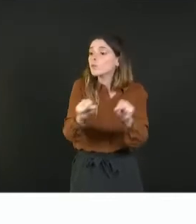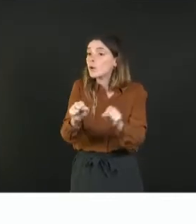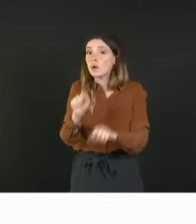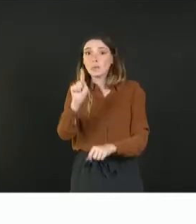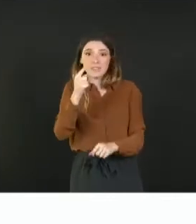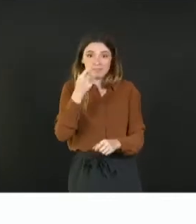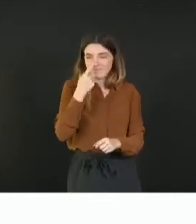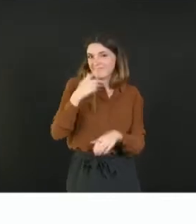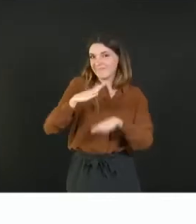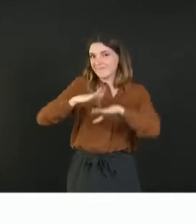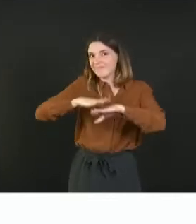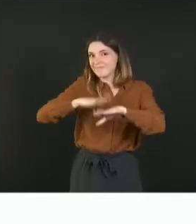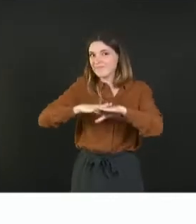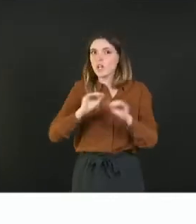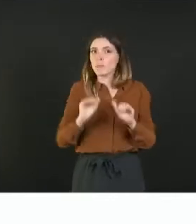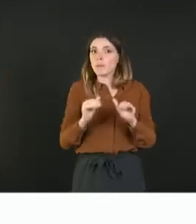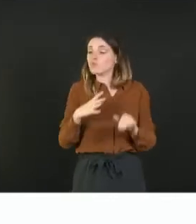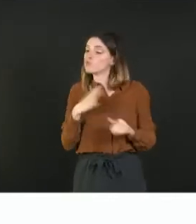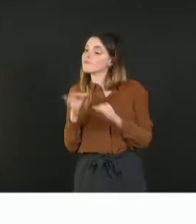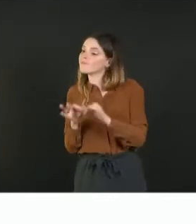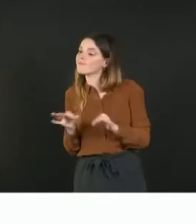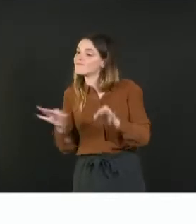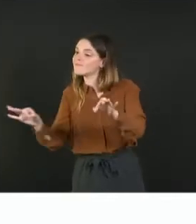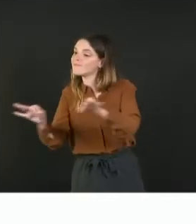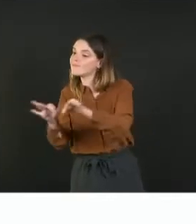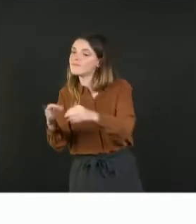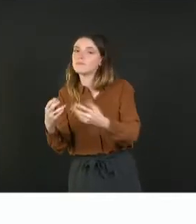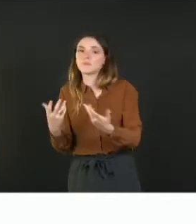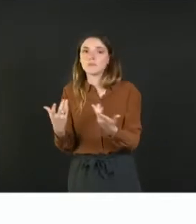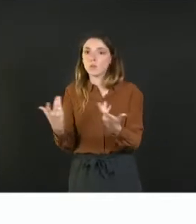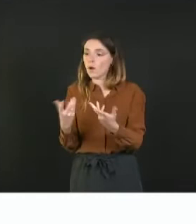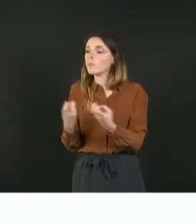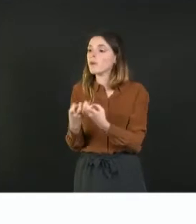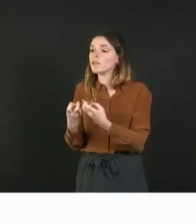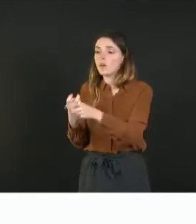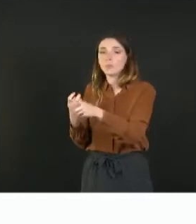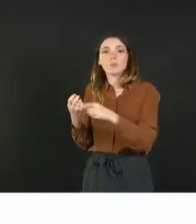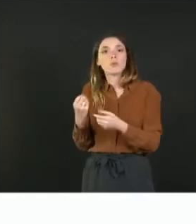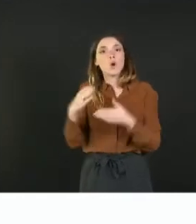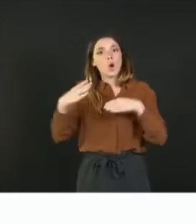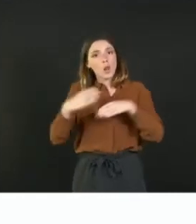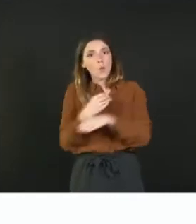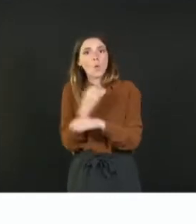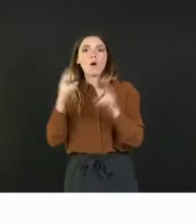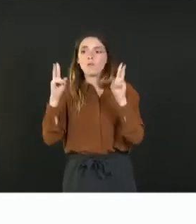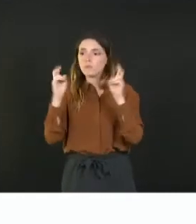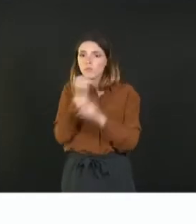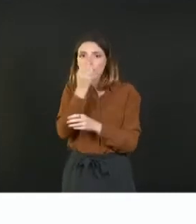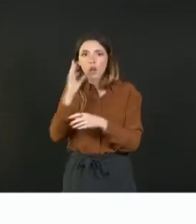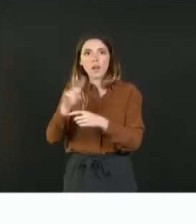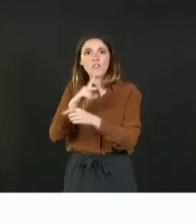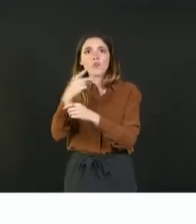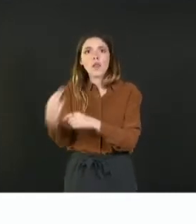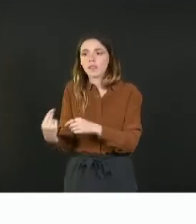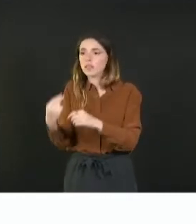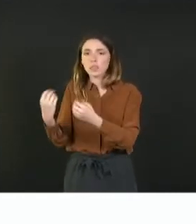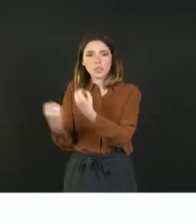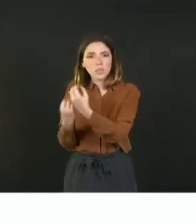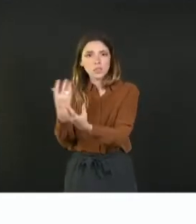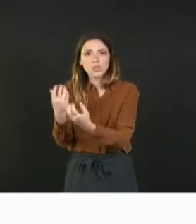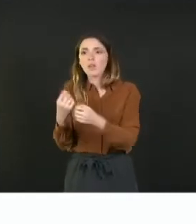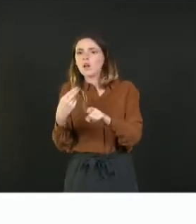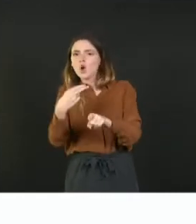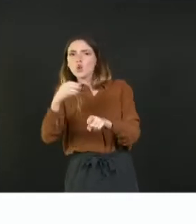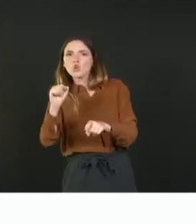sur certains sites, on remettra en cause, par exemple, la violette de Rouen, on remettrait en cause la neustrie,